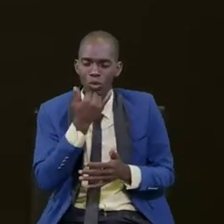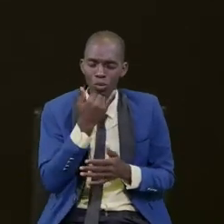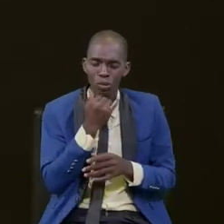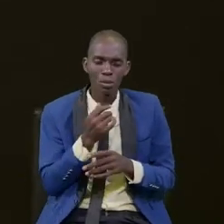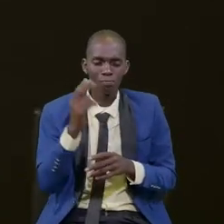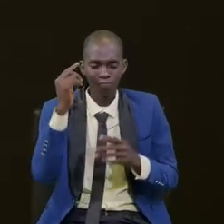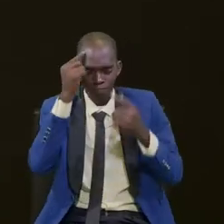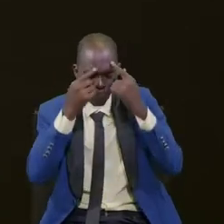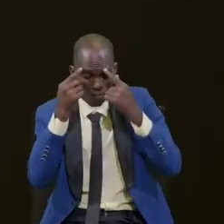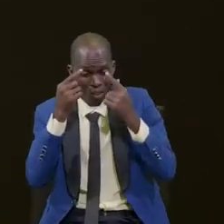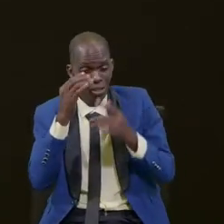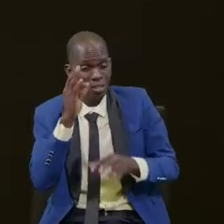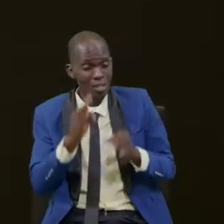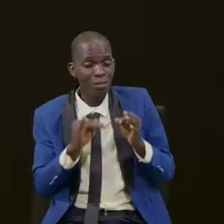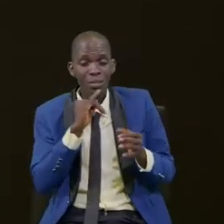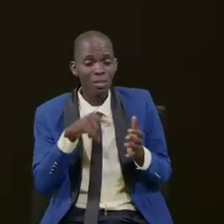et ces paroles